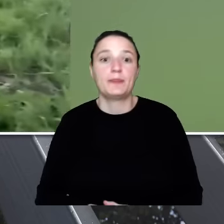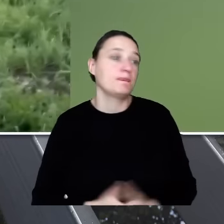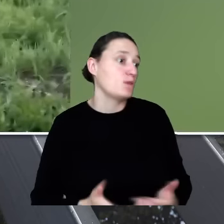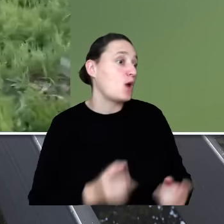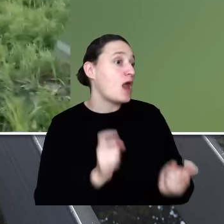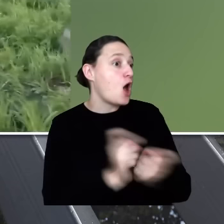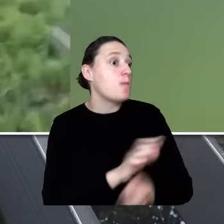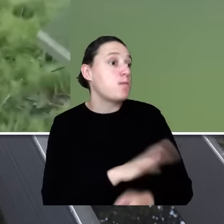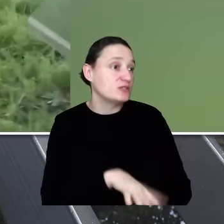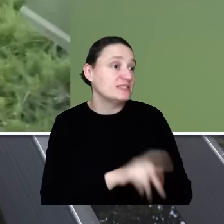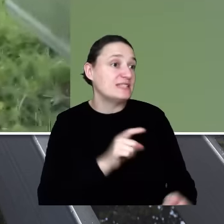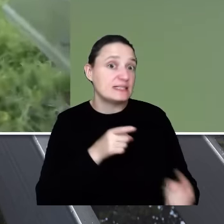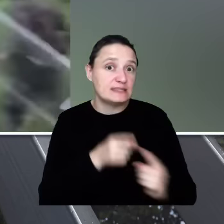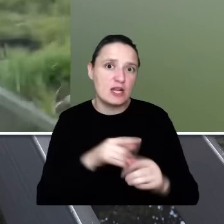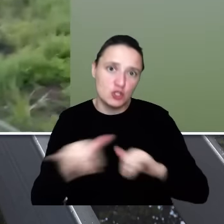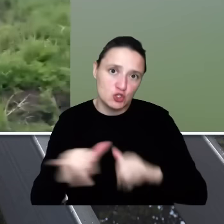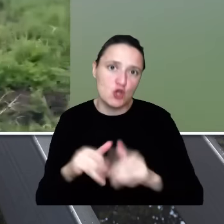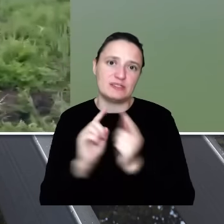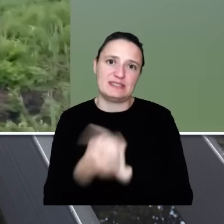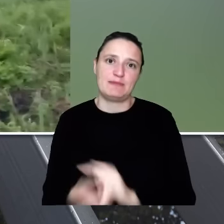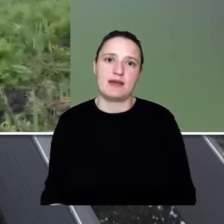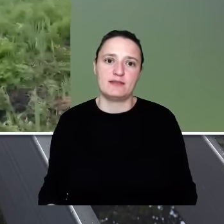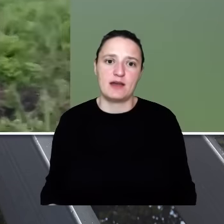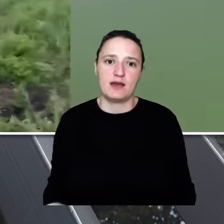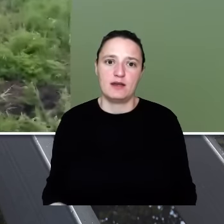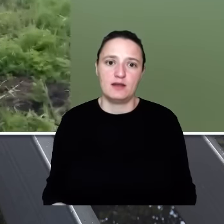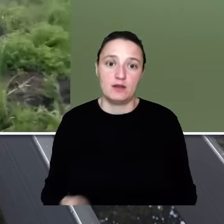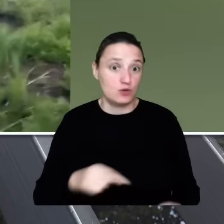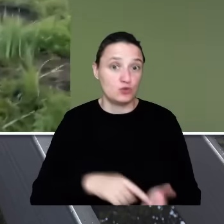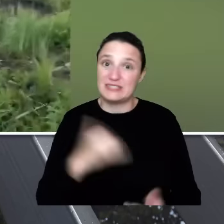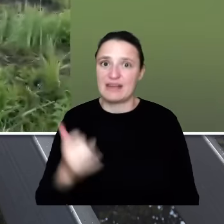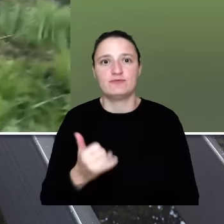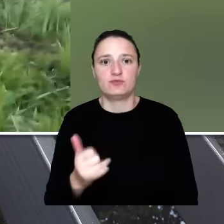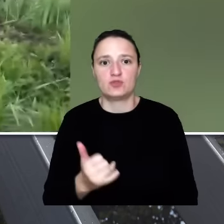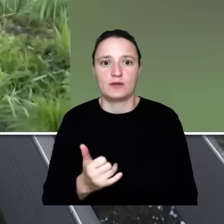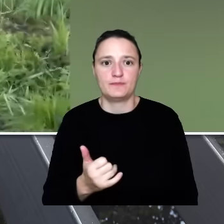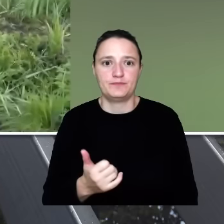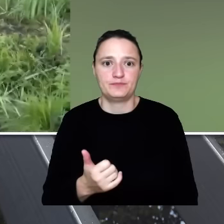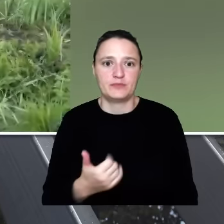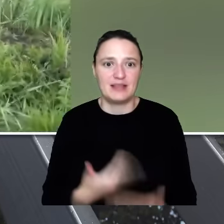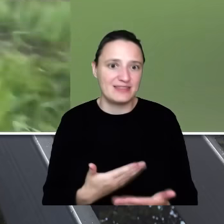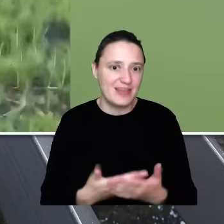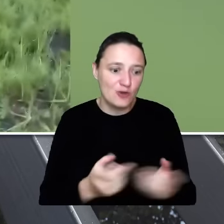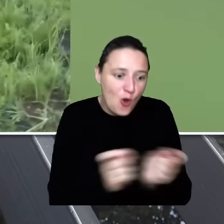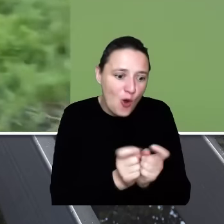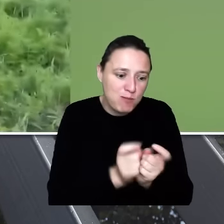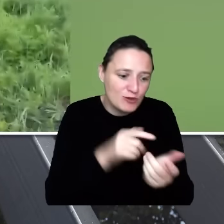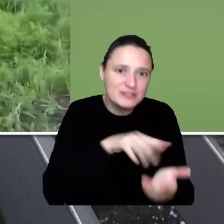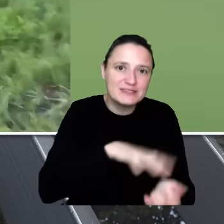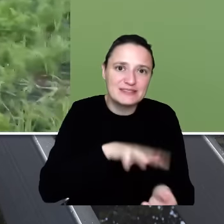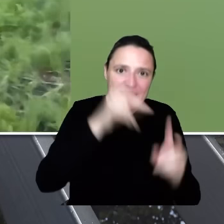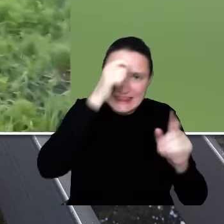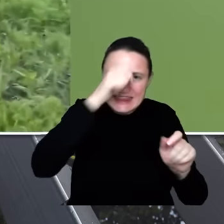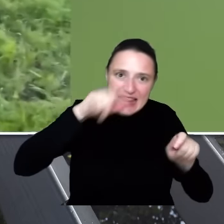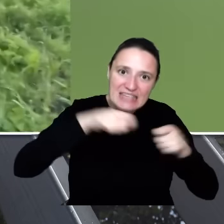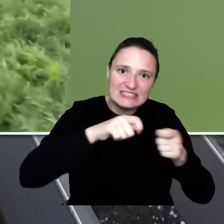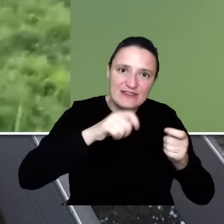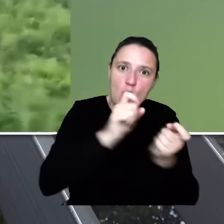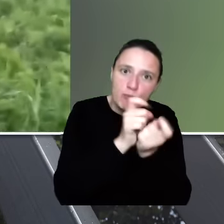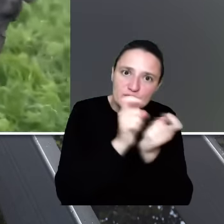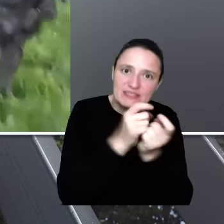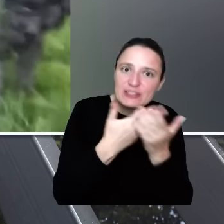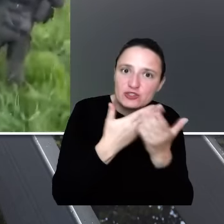rządu. Tak? To jest jej podstawowa taka rola, jak się nazywa opozycją, bo stąd w ogóle ta nazwa się wychodzi, tak? bo ona ma doprowadzić przez